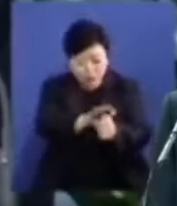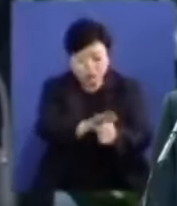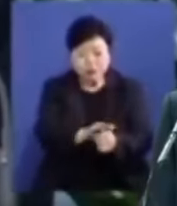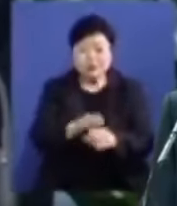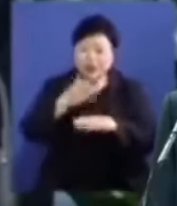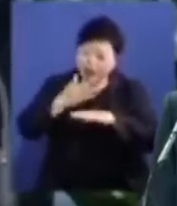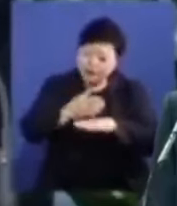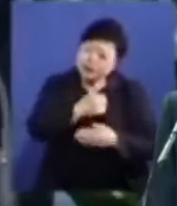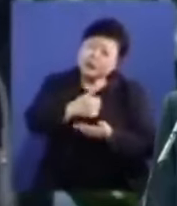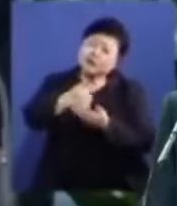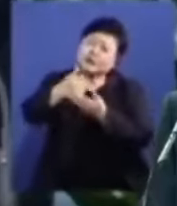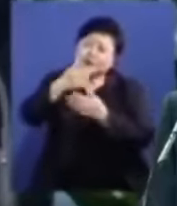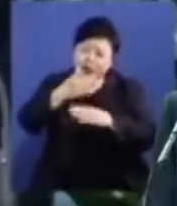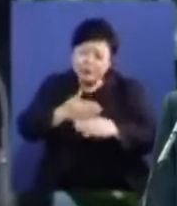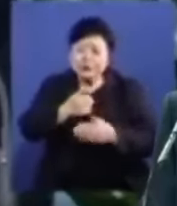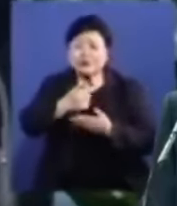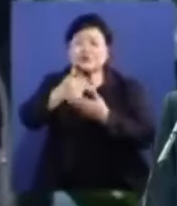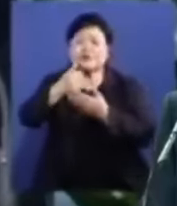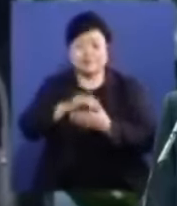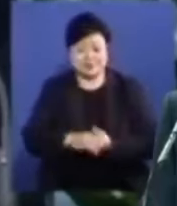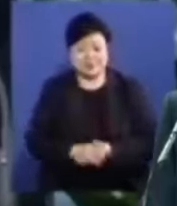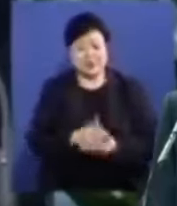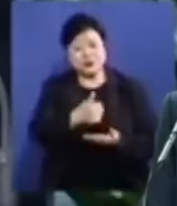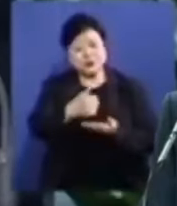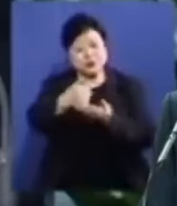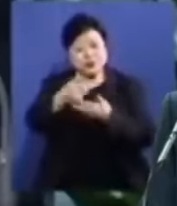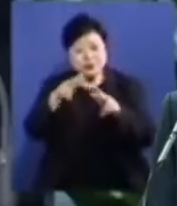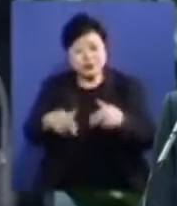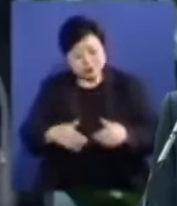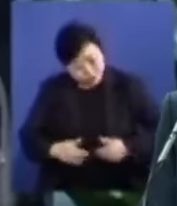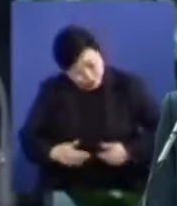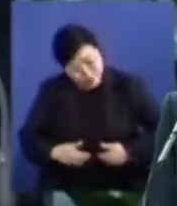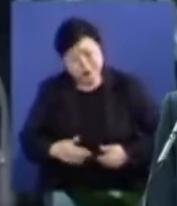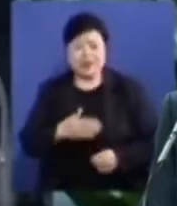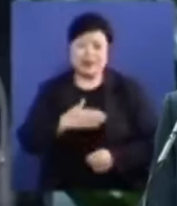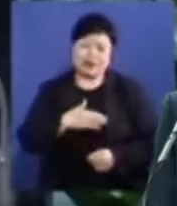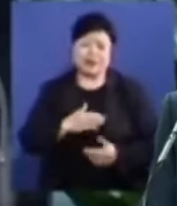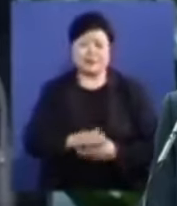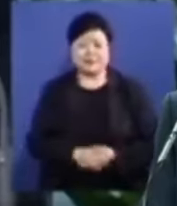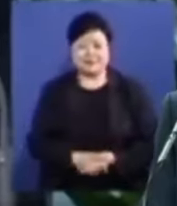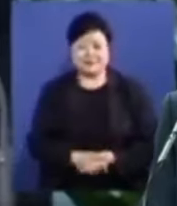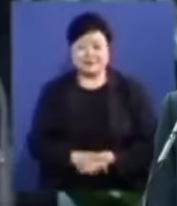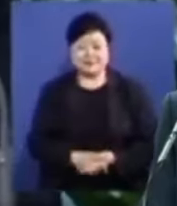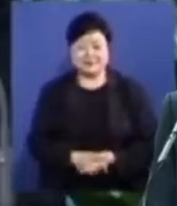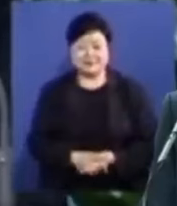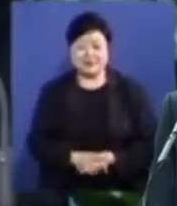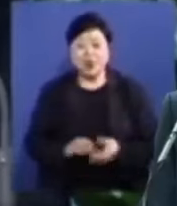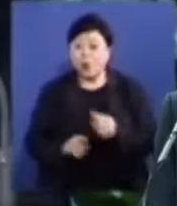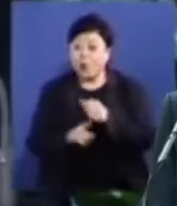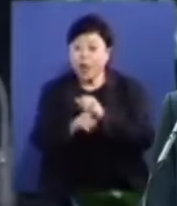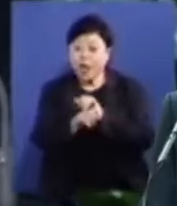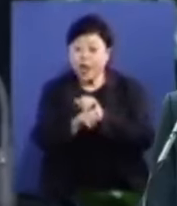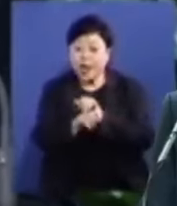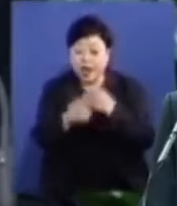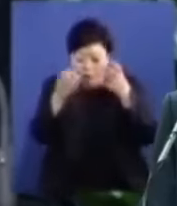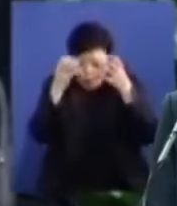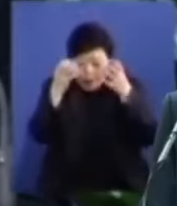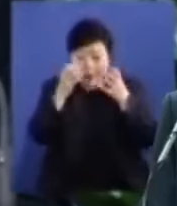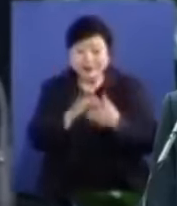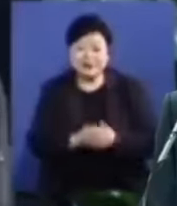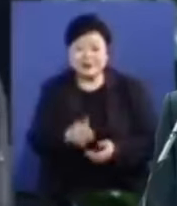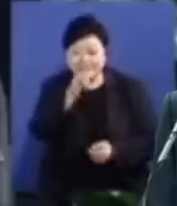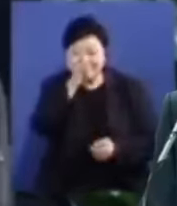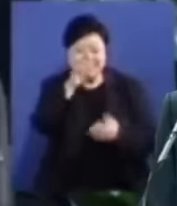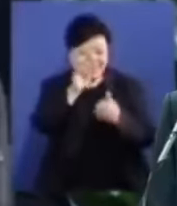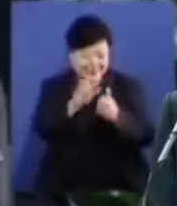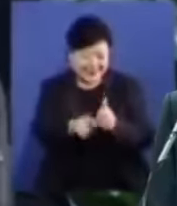감사합니다 주님. 나는 주님이 지금 필요합니다. 왜? 고난이 있을